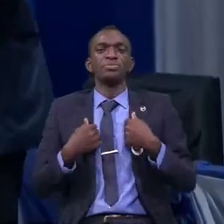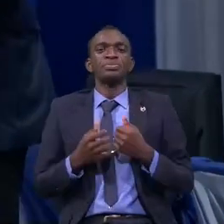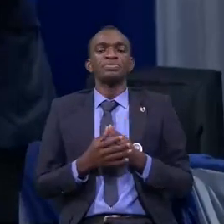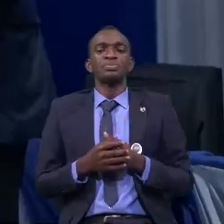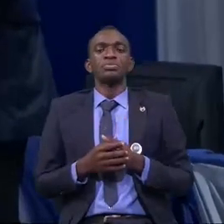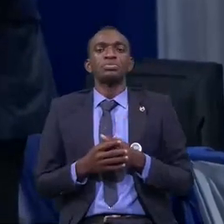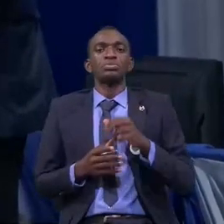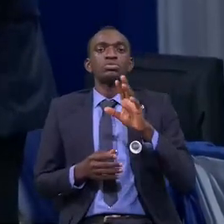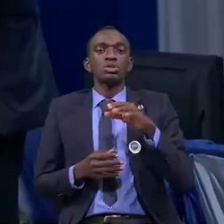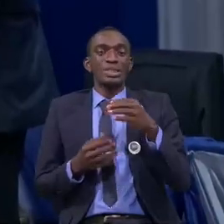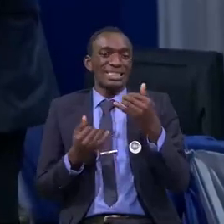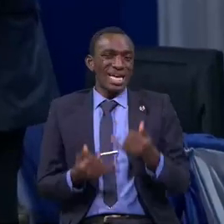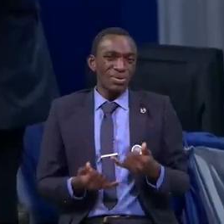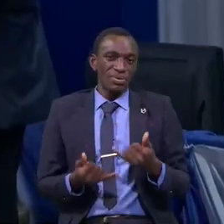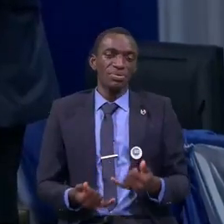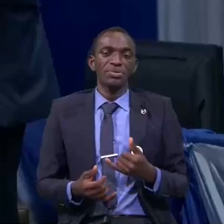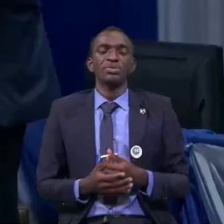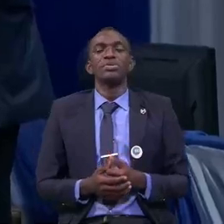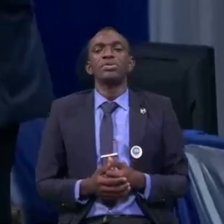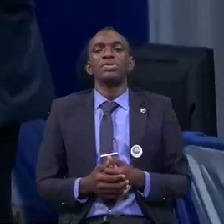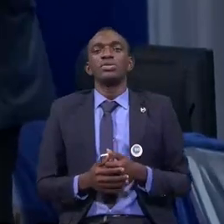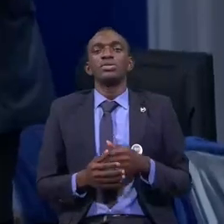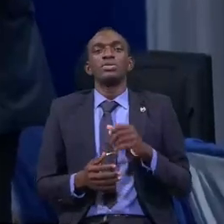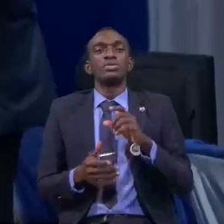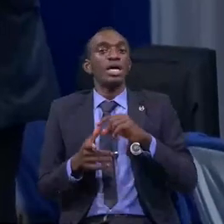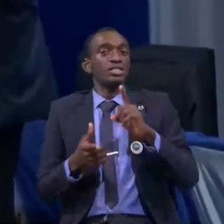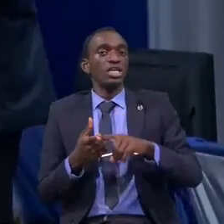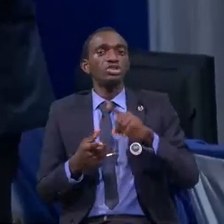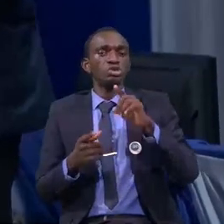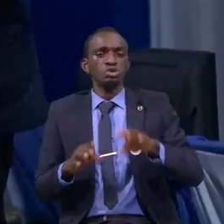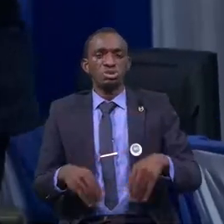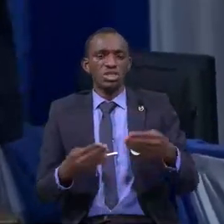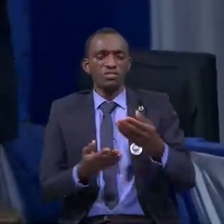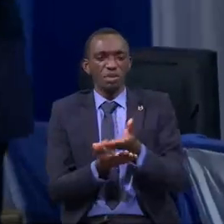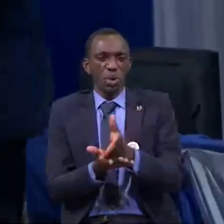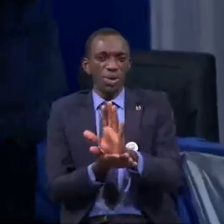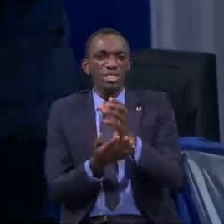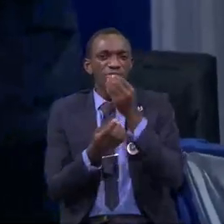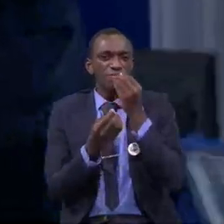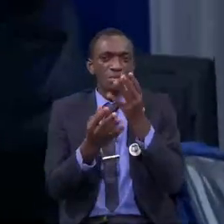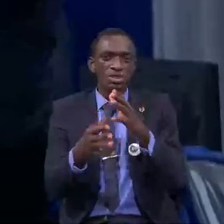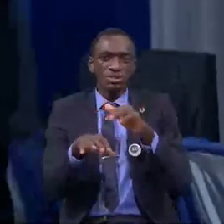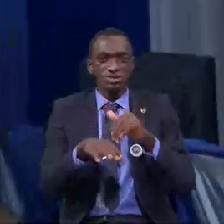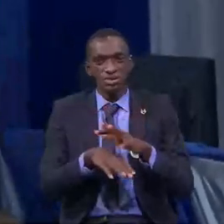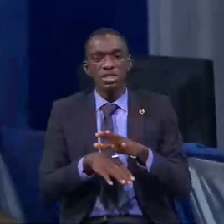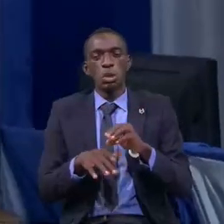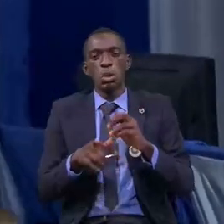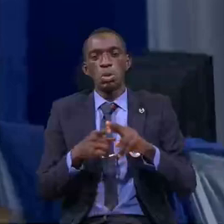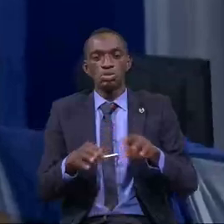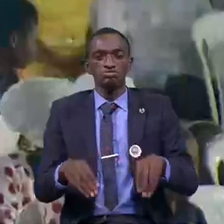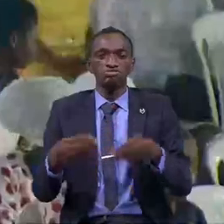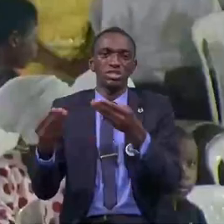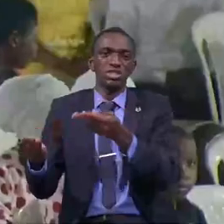Donc, remplissez correctement l'affiche qu'on vous donnera. Et que les conseillers aussi aident les gens à bien